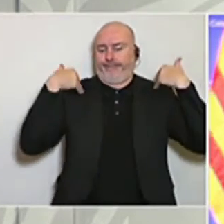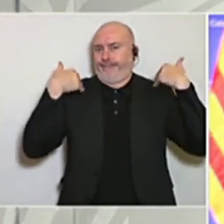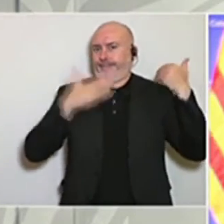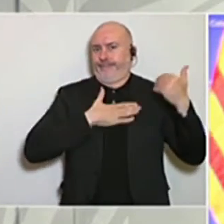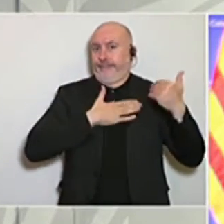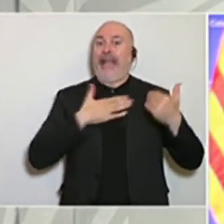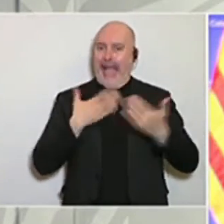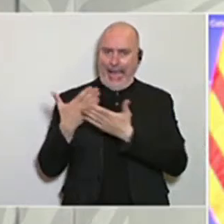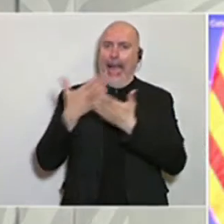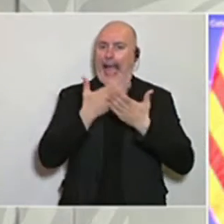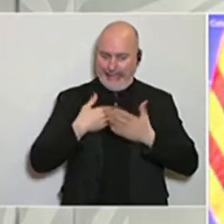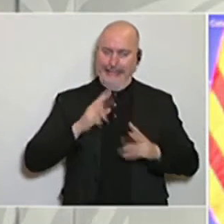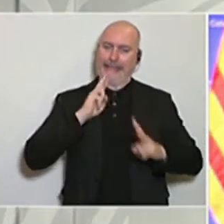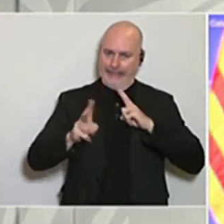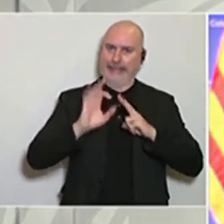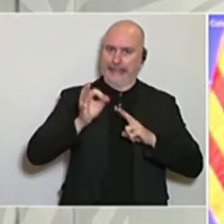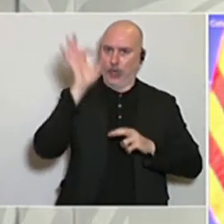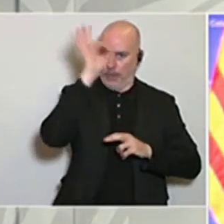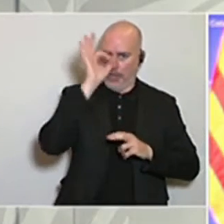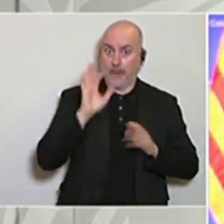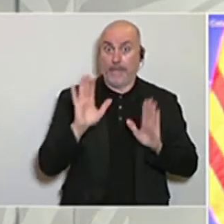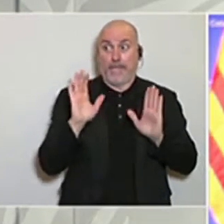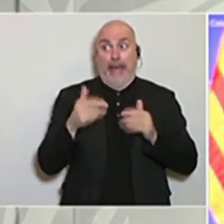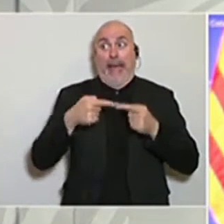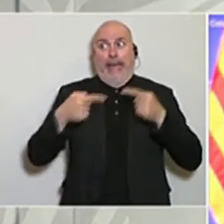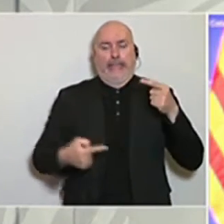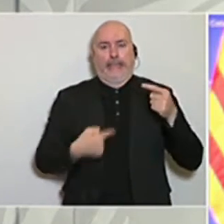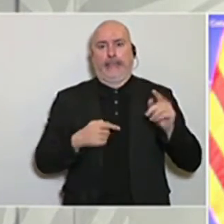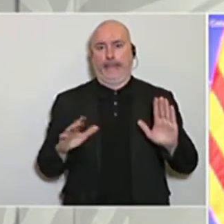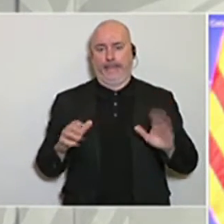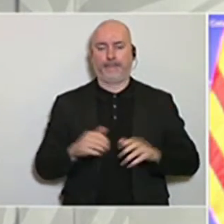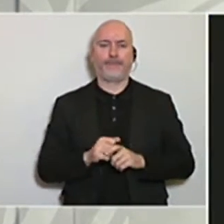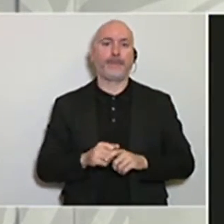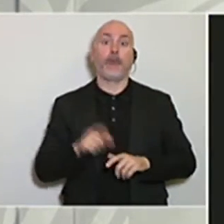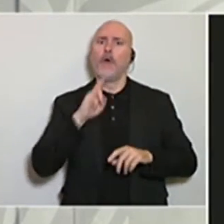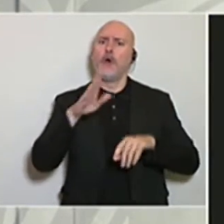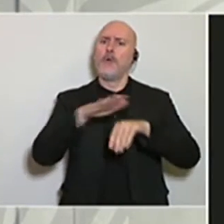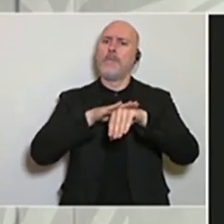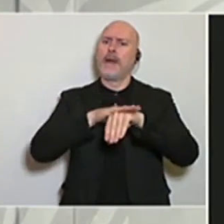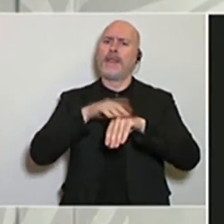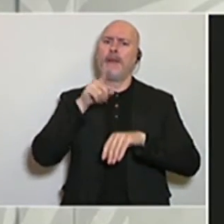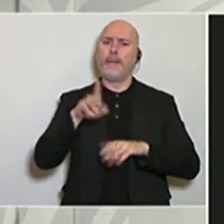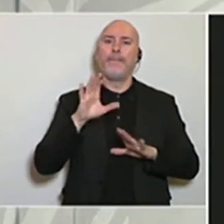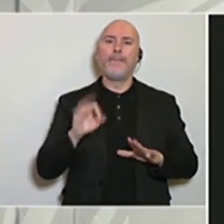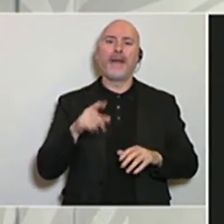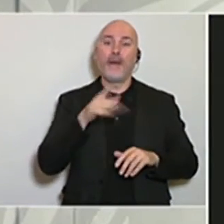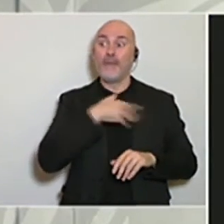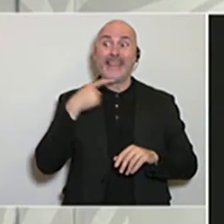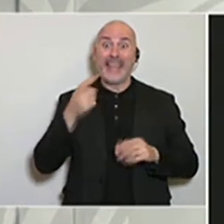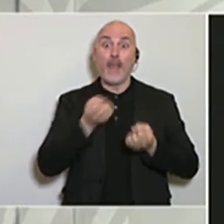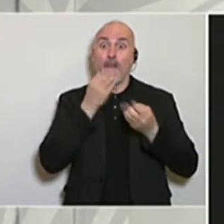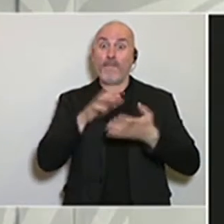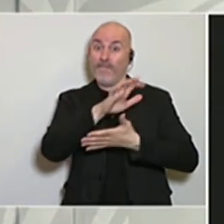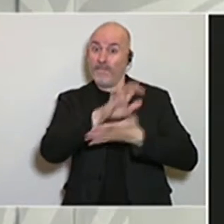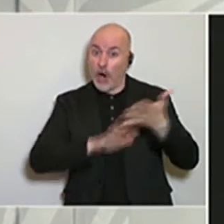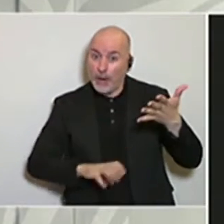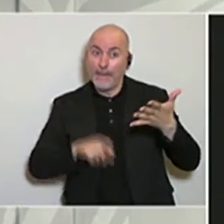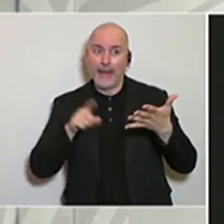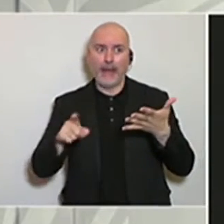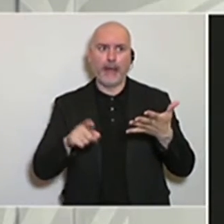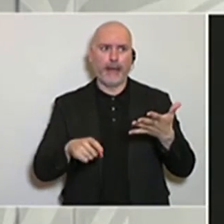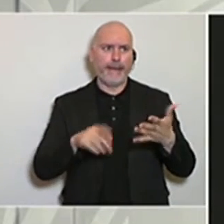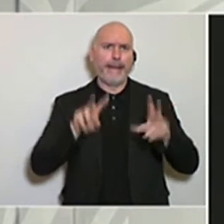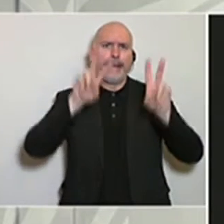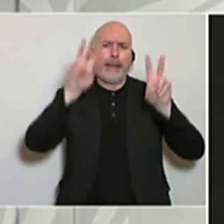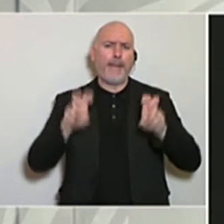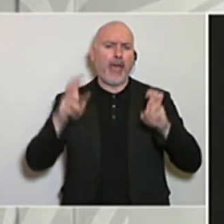aquest cas doncs no ho és, i repeteixo. Però perdoni, consellera, hi veu un biaix ideològic en aquests informes i atestats, tal com